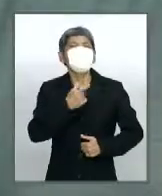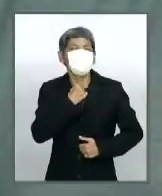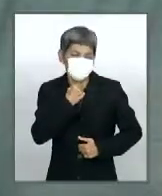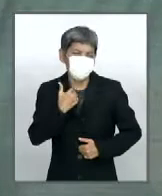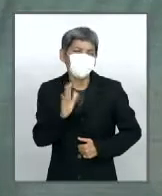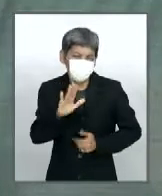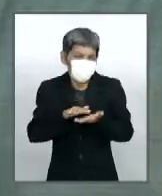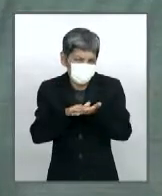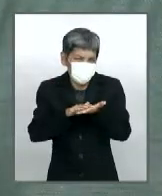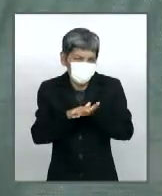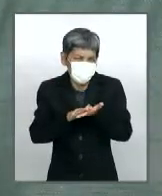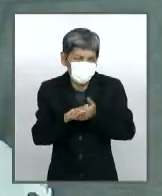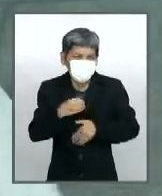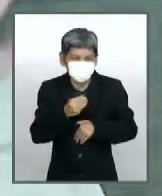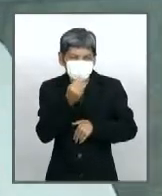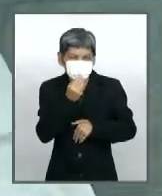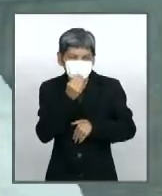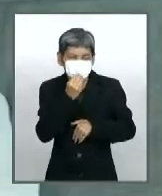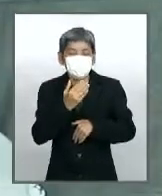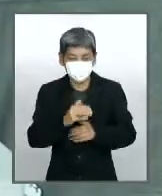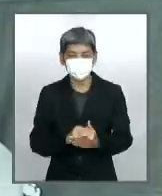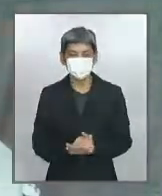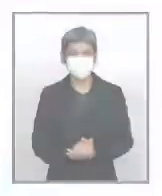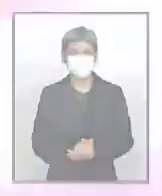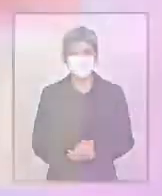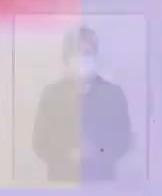งๆตอนนี้ก็หิวแล้วค่ะขออนุญาตนะคะเดี๋ยวไปกินข้าวกัน